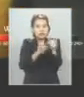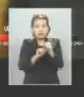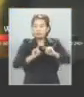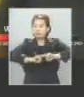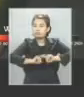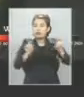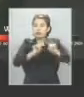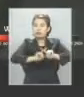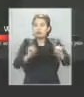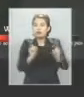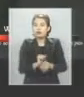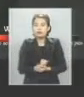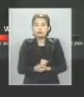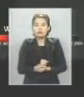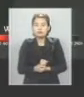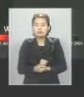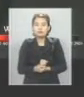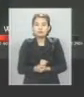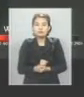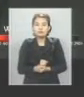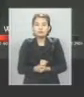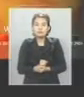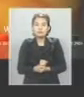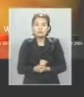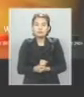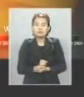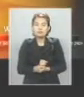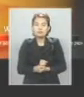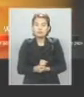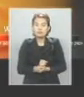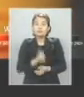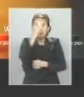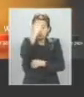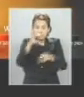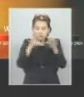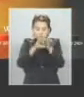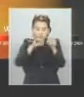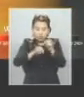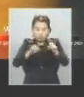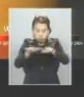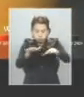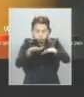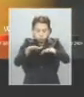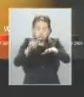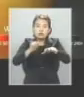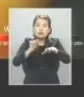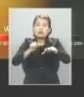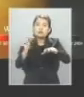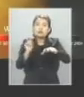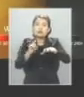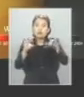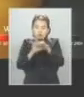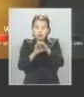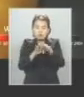แล้วนะฮะเพราะว่าเนื่องจากว่าสเตรสที่เกิดขึ้นมาเนี่ยมันอาจจะเกิดขึ้นเปลือกสะสม